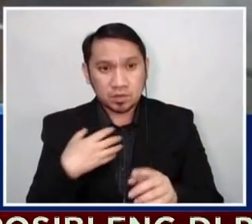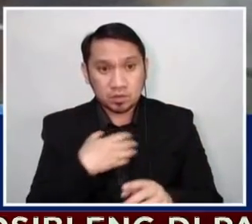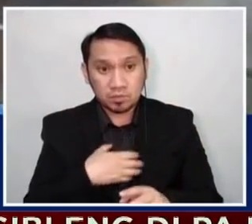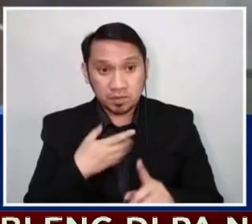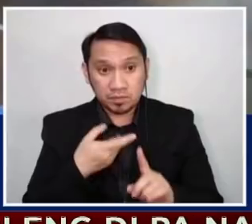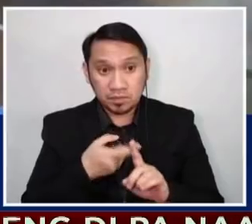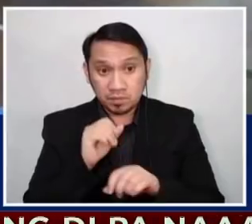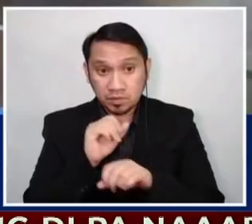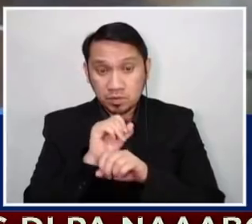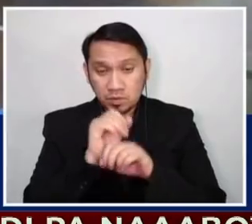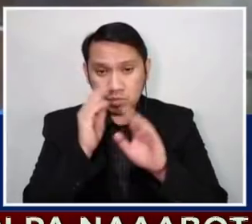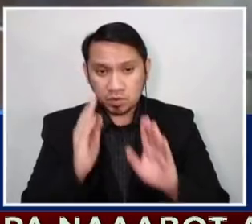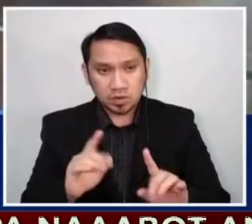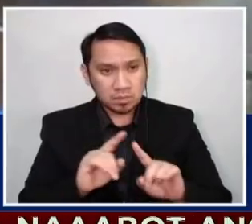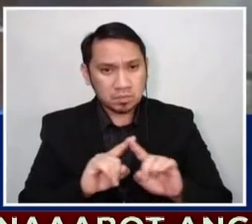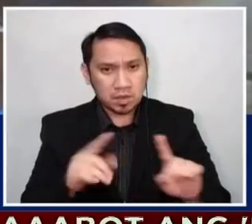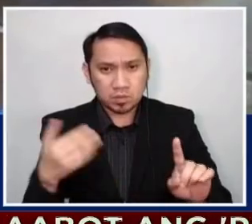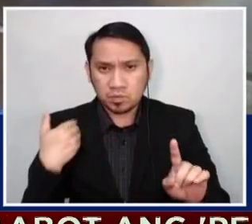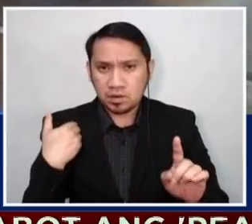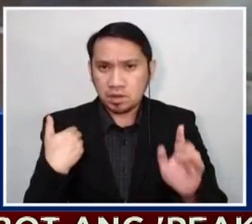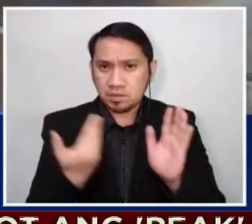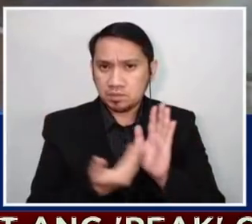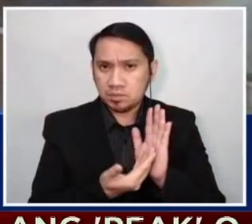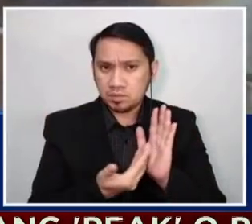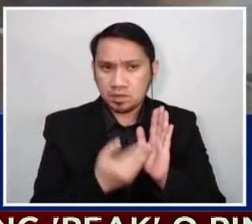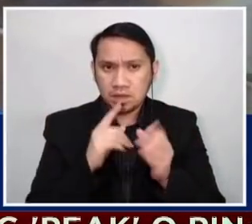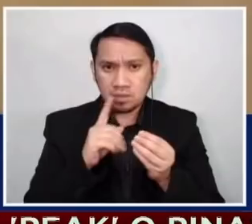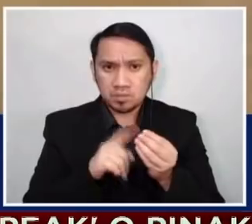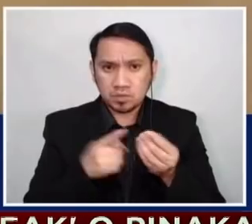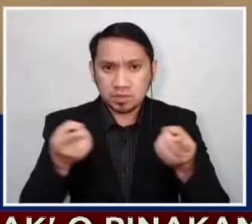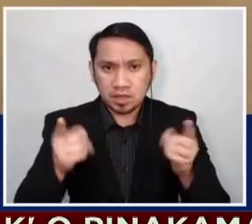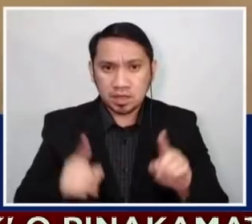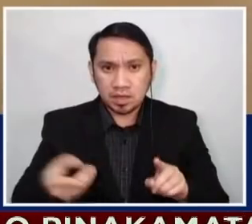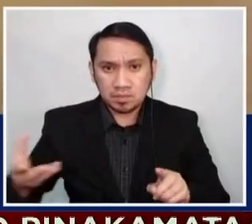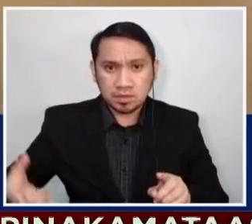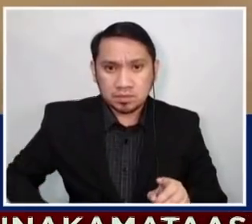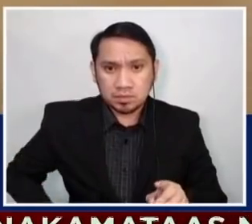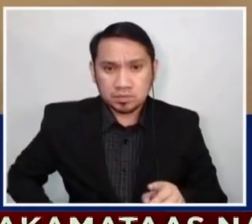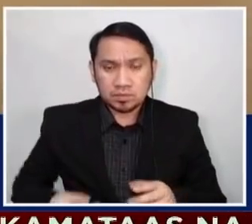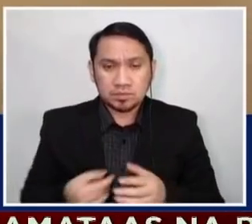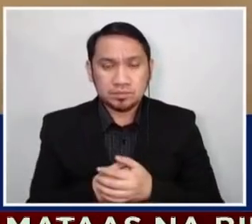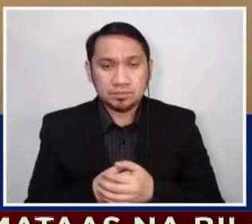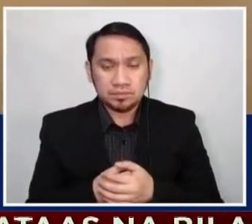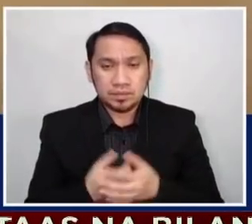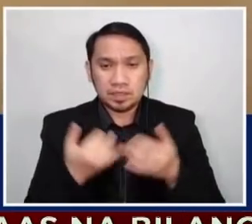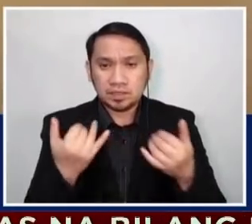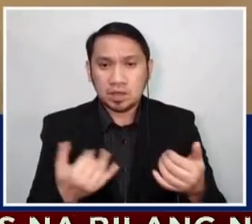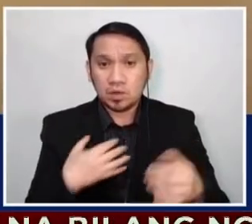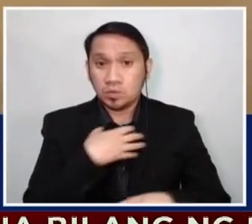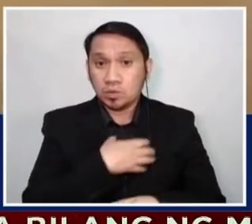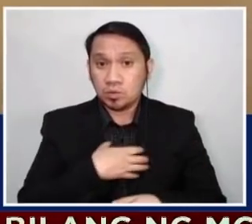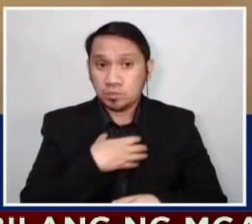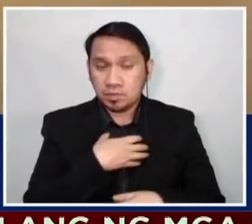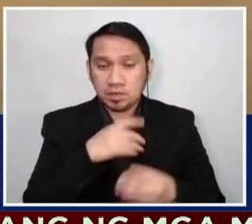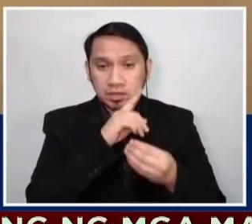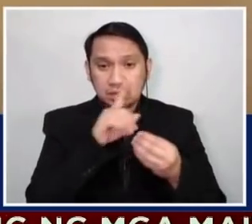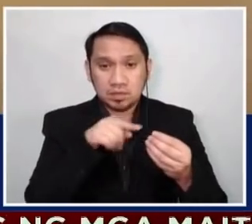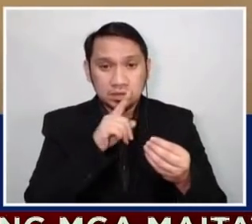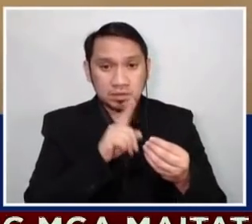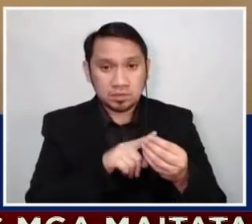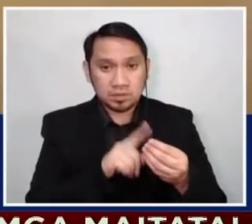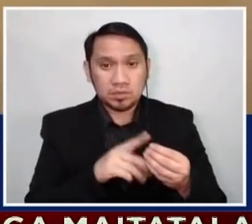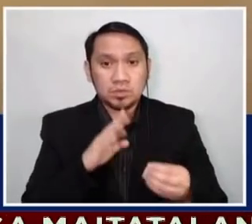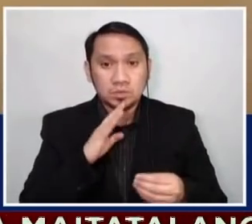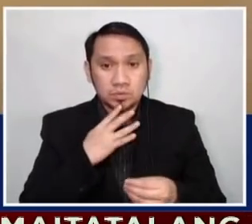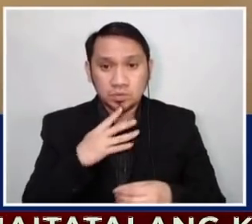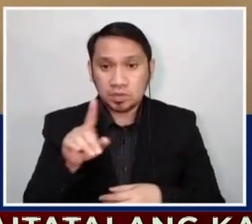ngayon hindi pa napapatunayan ang alegasyon ng korupsyon. The form of the complaint was actually to really, no, to seriously